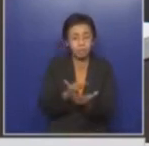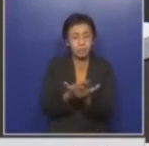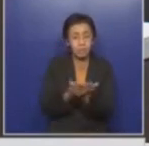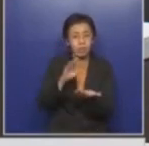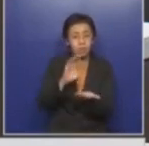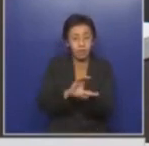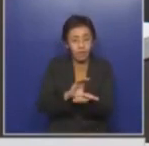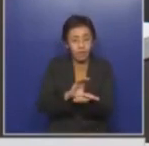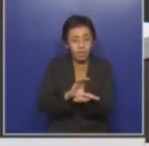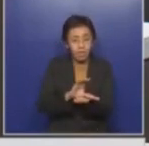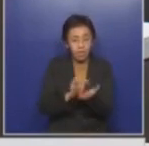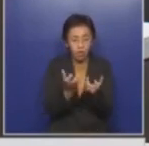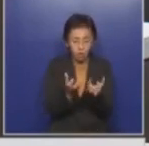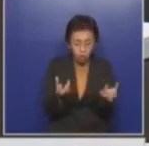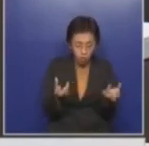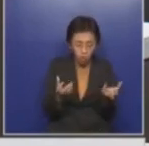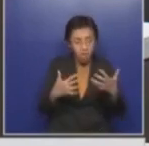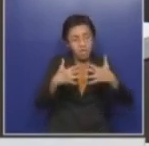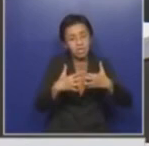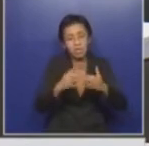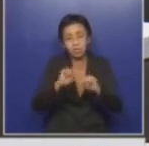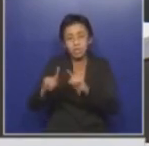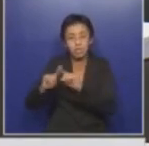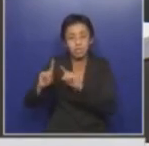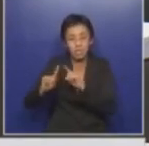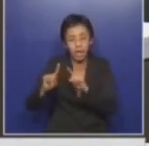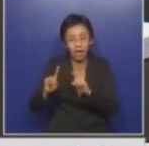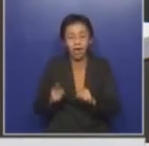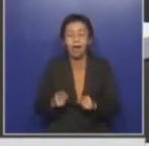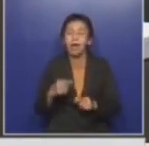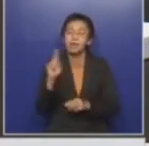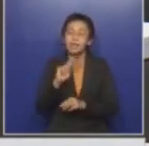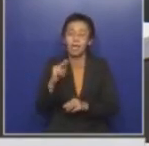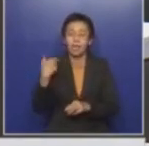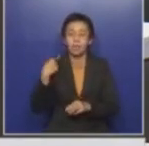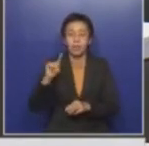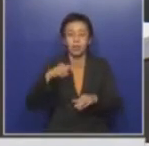ใช้ครุพันธ์ให้เกิดประโยชน์กับพี่น้องประชาชนได้ครับขอบพระคุณครับท่านประธานครับ